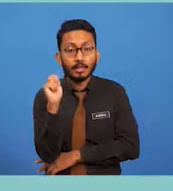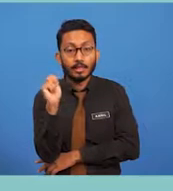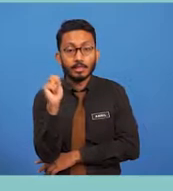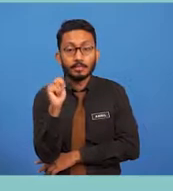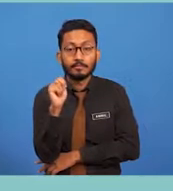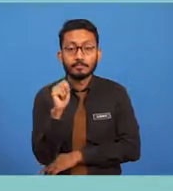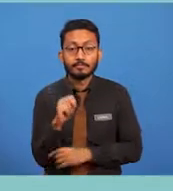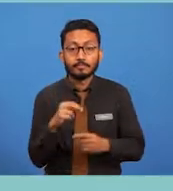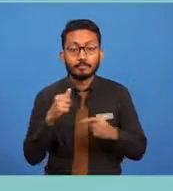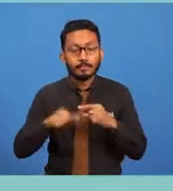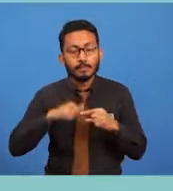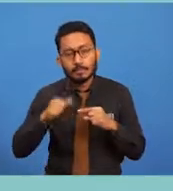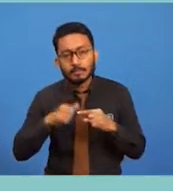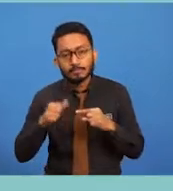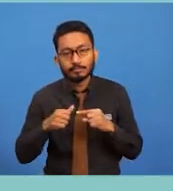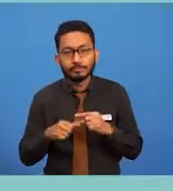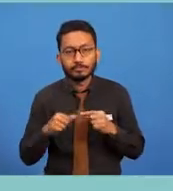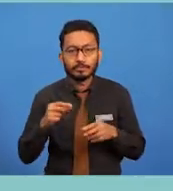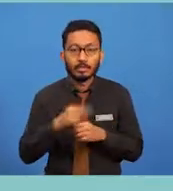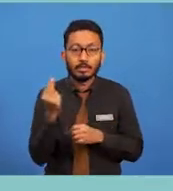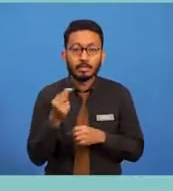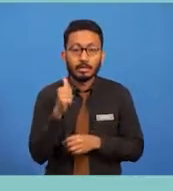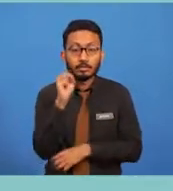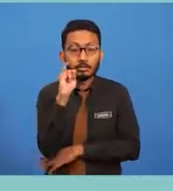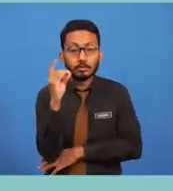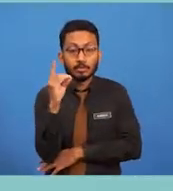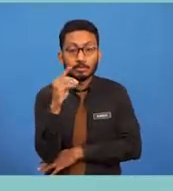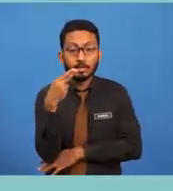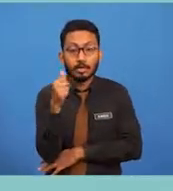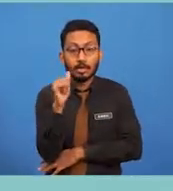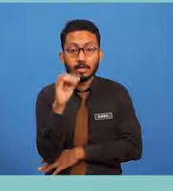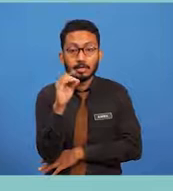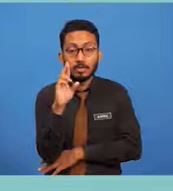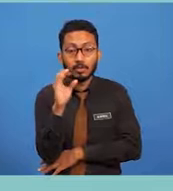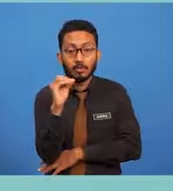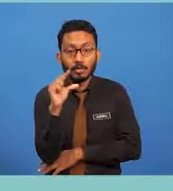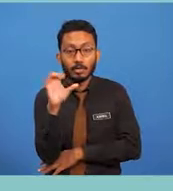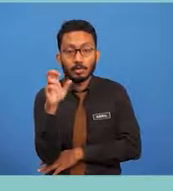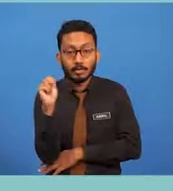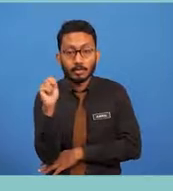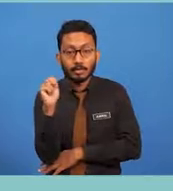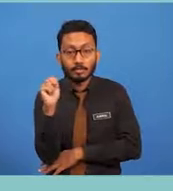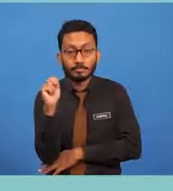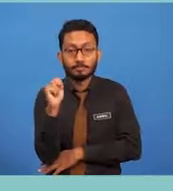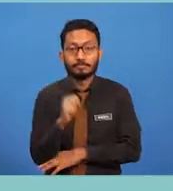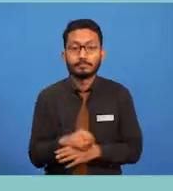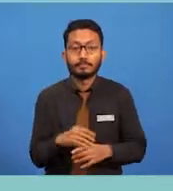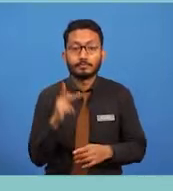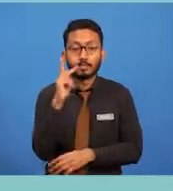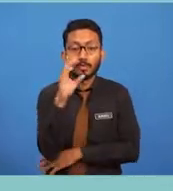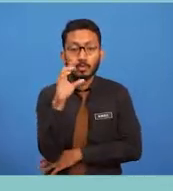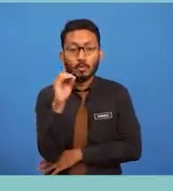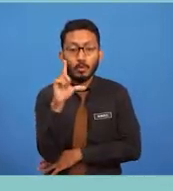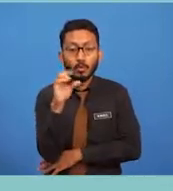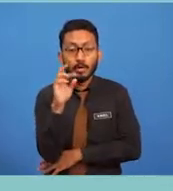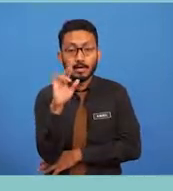apabila gas hidrogen klorida dilarutkan dalam air, hidrogen klorida akan mengayon dalam air bagi